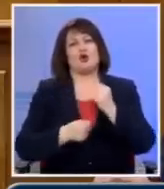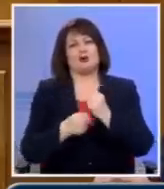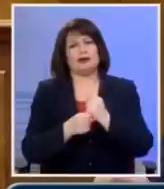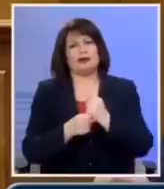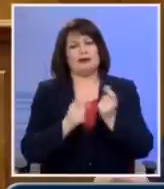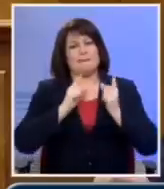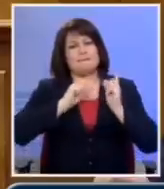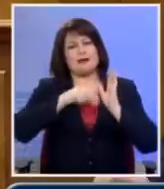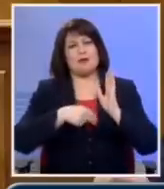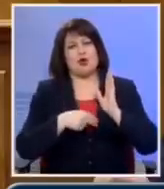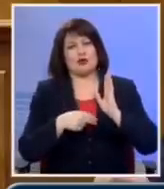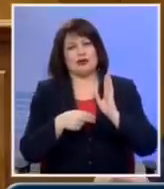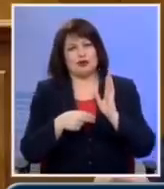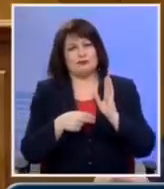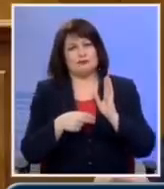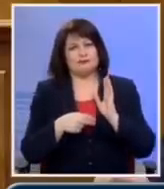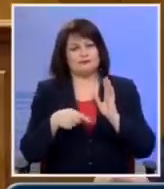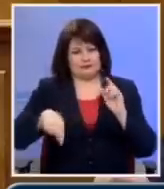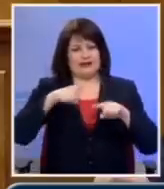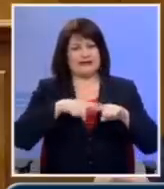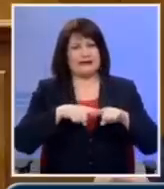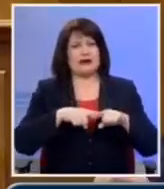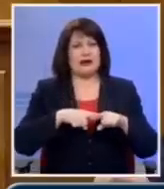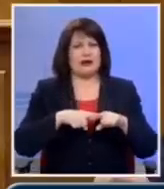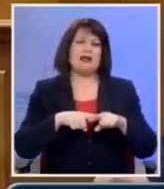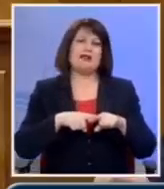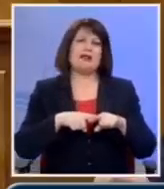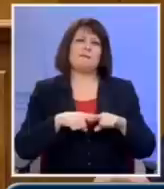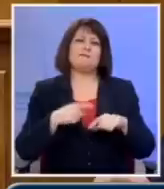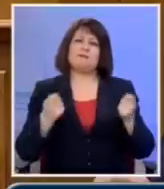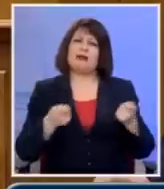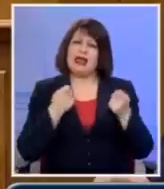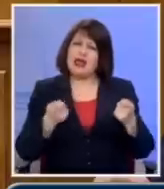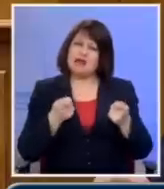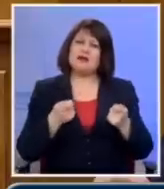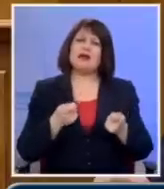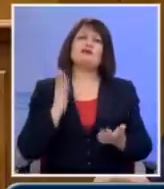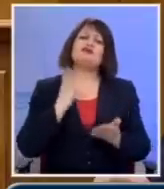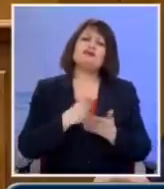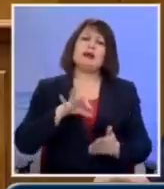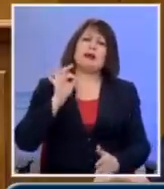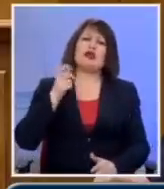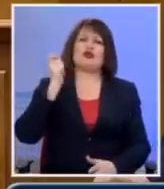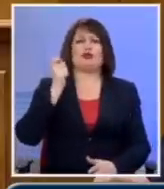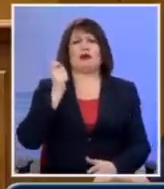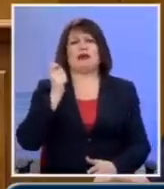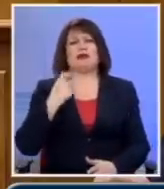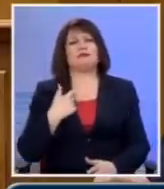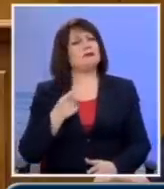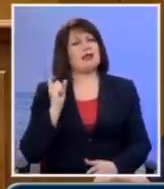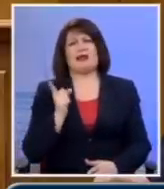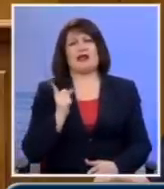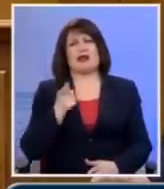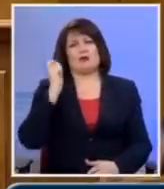του μνημονίου, σε αυτήν τη χώρα έγιναν πολιτικές επιλογές. Κανείς δεν τις κρίνει αυτές τις